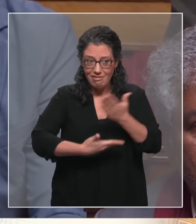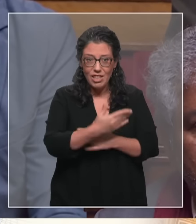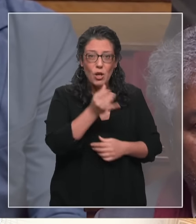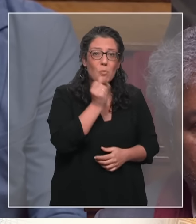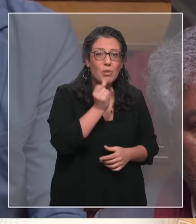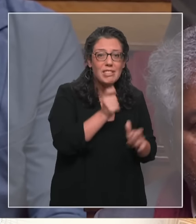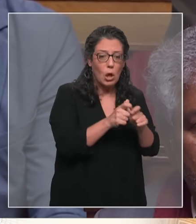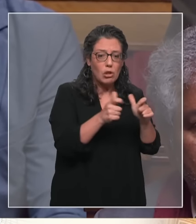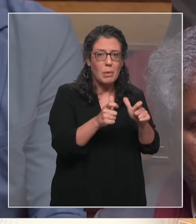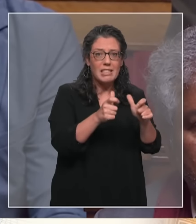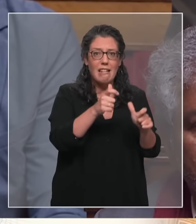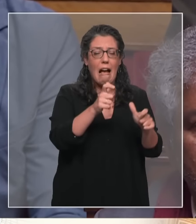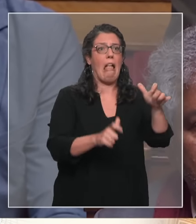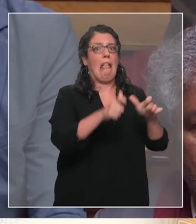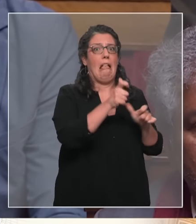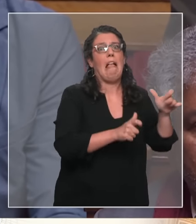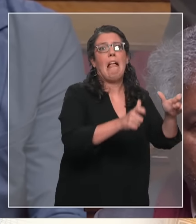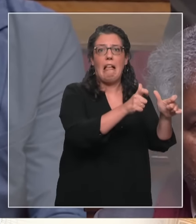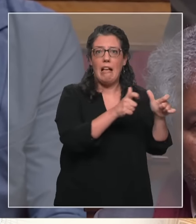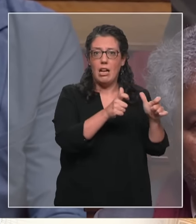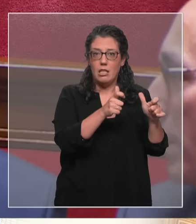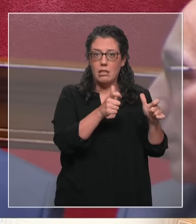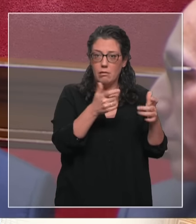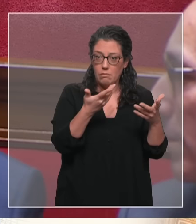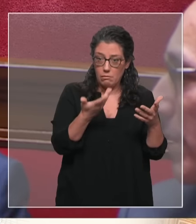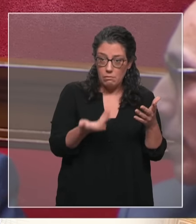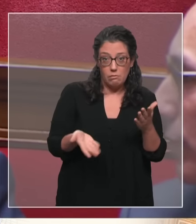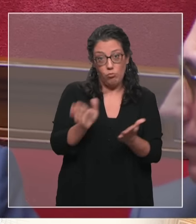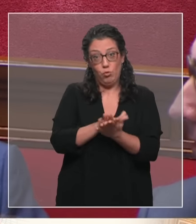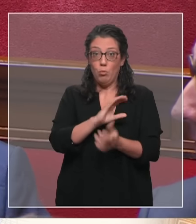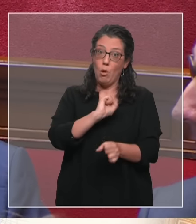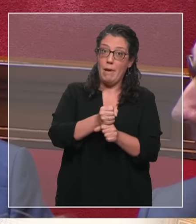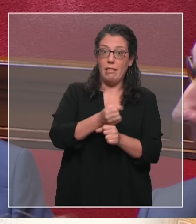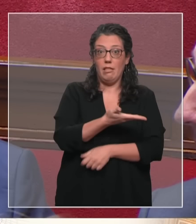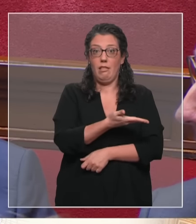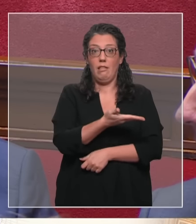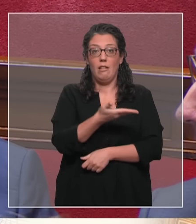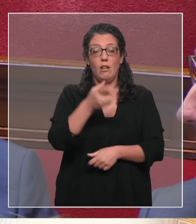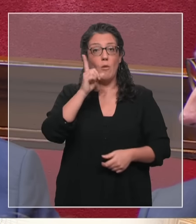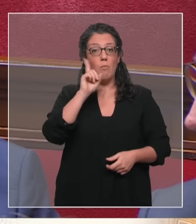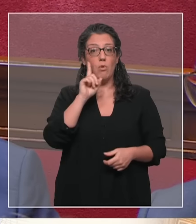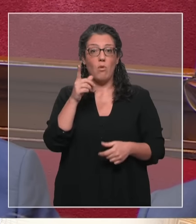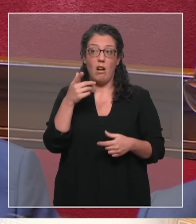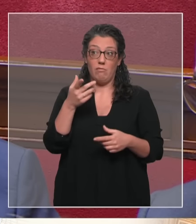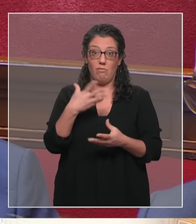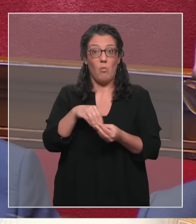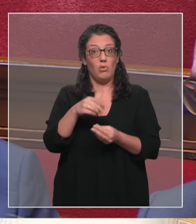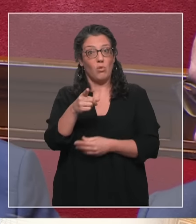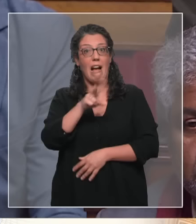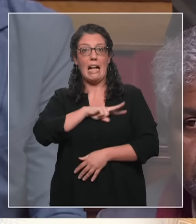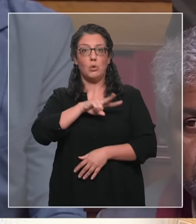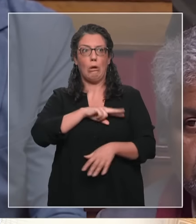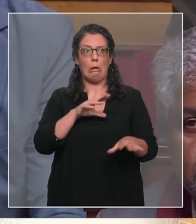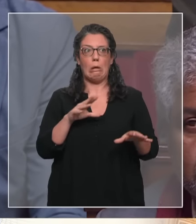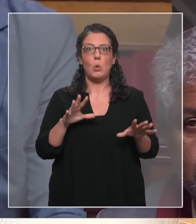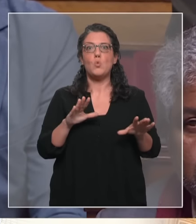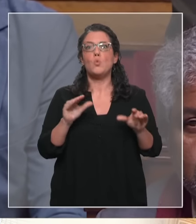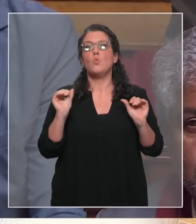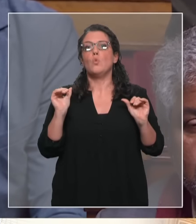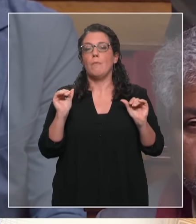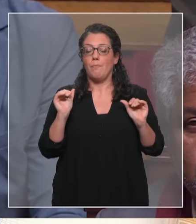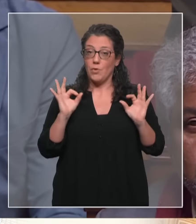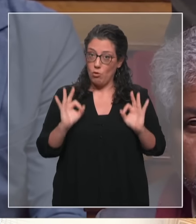Lourdement touchées par ces sinistres, elles pourraient subir une double peine en raison de la posture des assureurs. En effet, face à